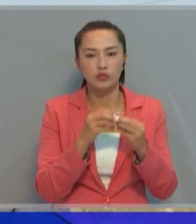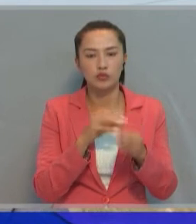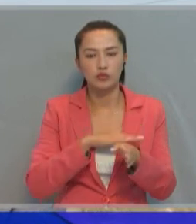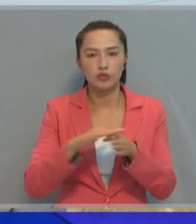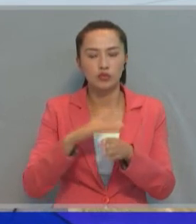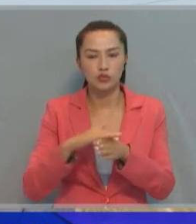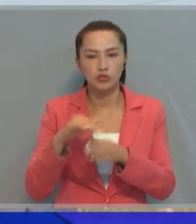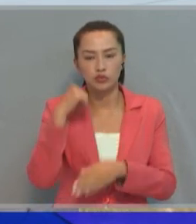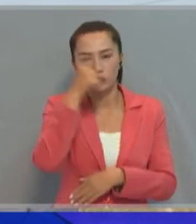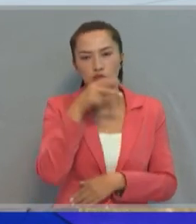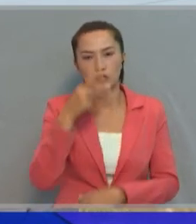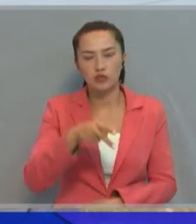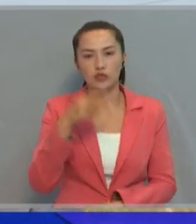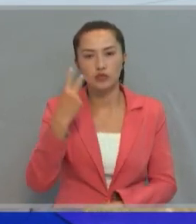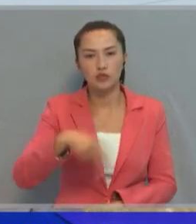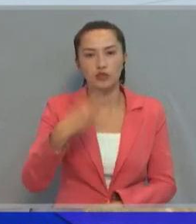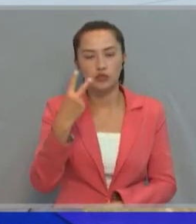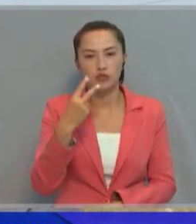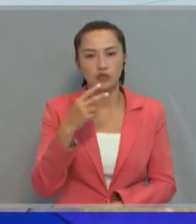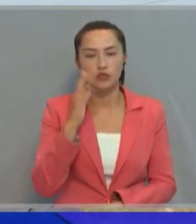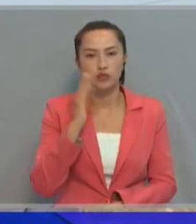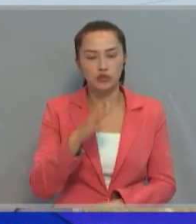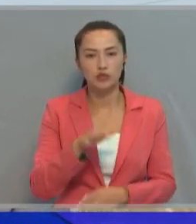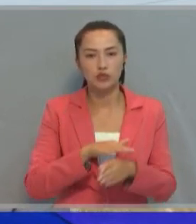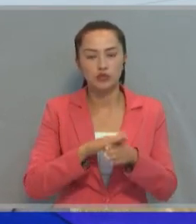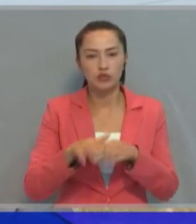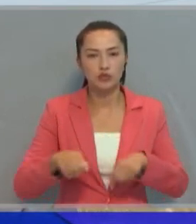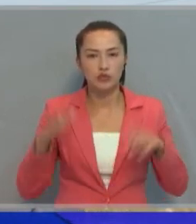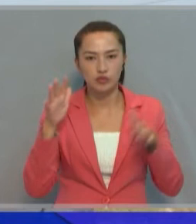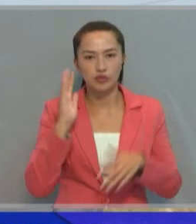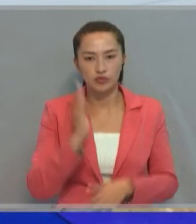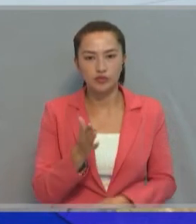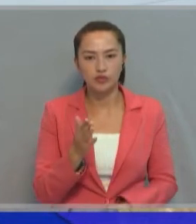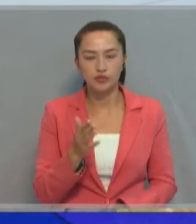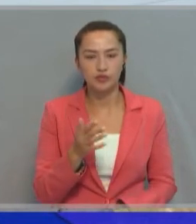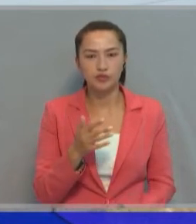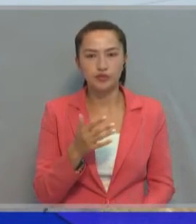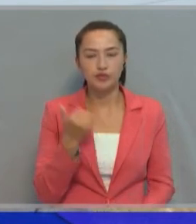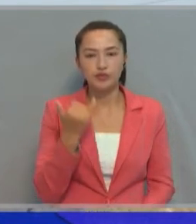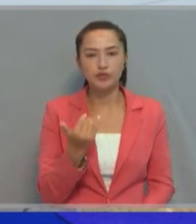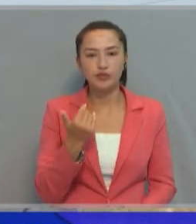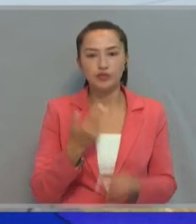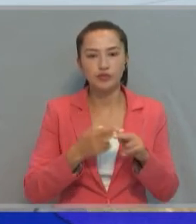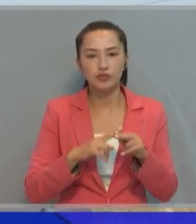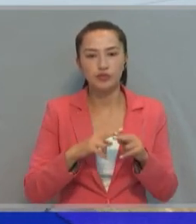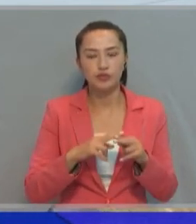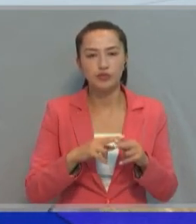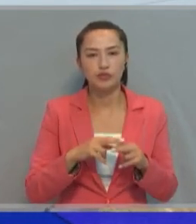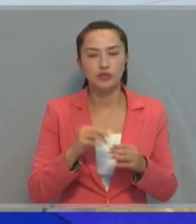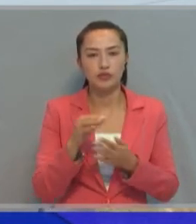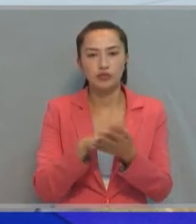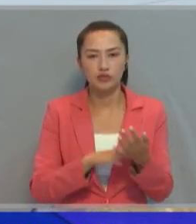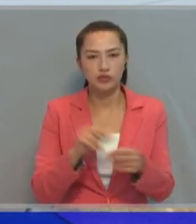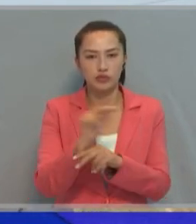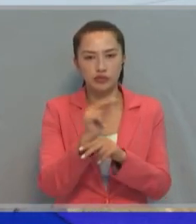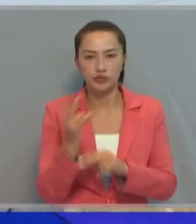тапсыру уақыты келесі жылы 2022-де Солтүстік Саяжай мен Қайнарбұлаққа свет беріледі. Қазір мына өздеріңіз көргендей пысықтау жұмыстары